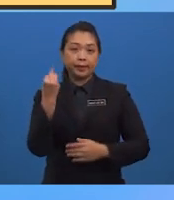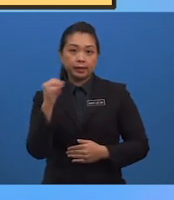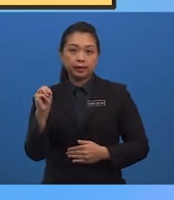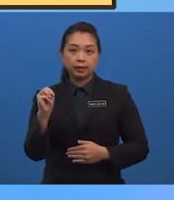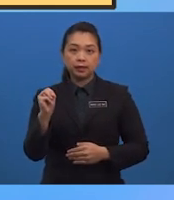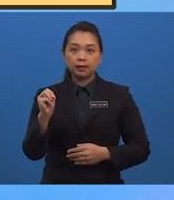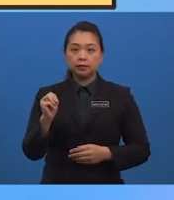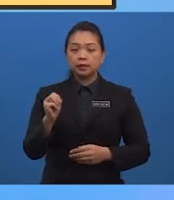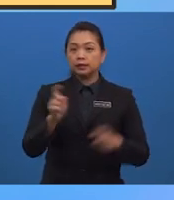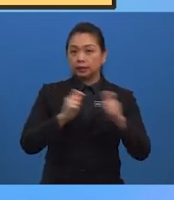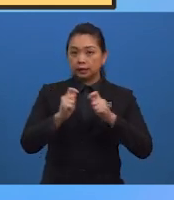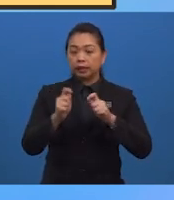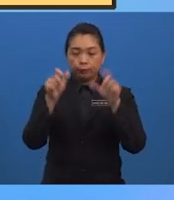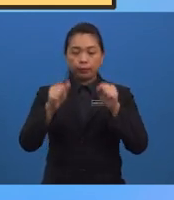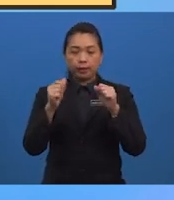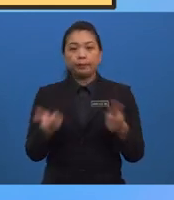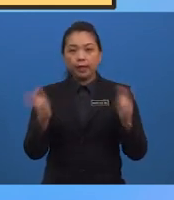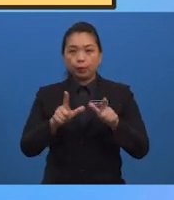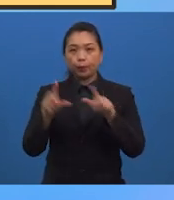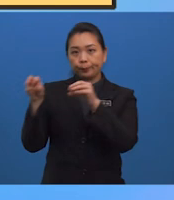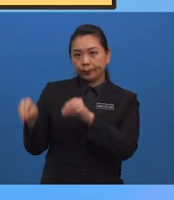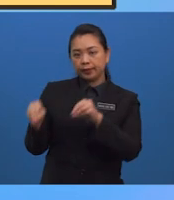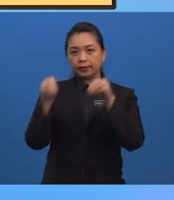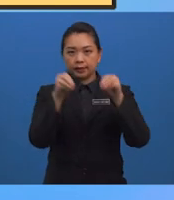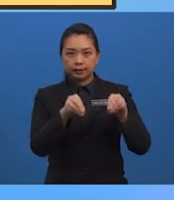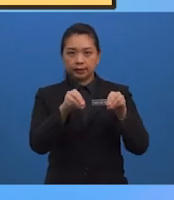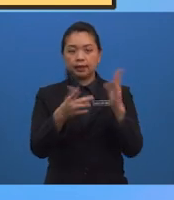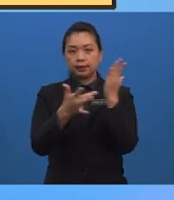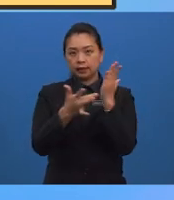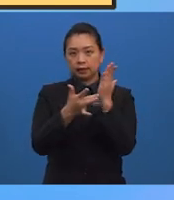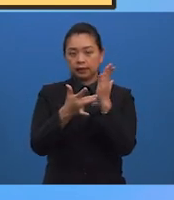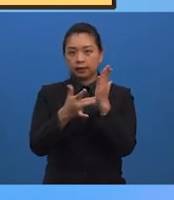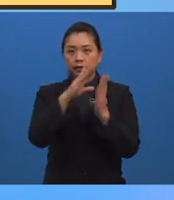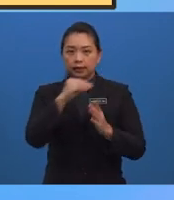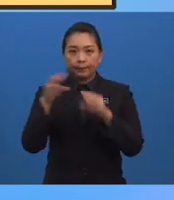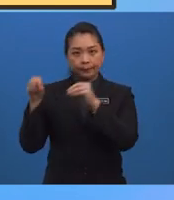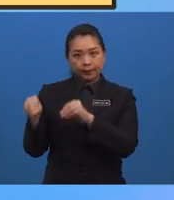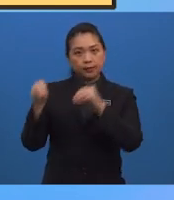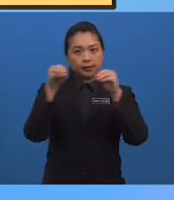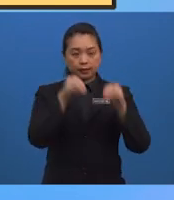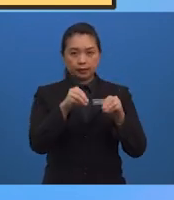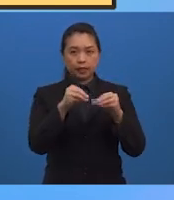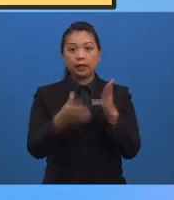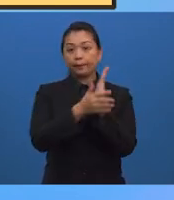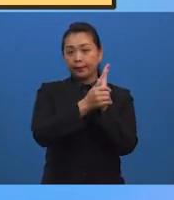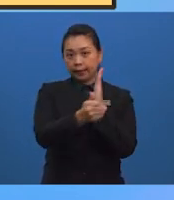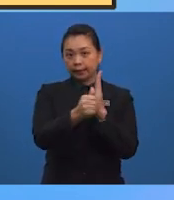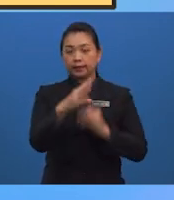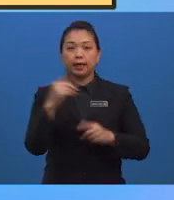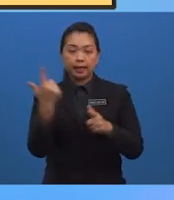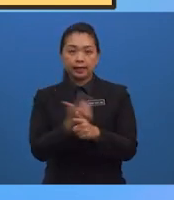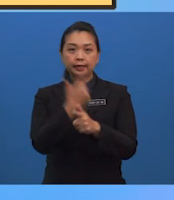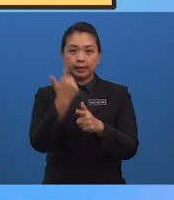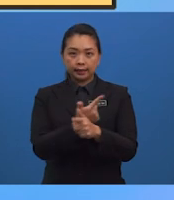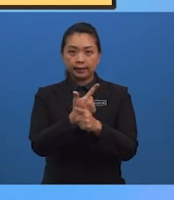berlaku pemindahan teknologi melalui pemindahan kepakaran dan latihan-latihan yang diterima oleh